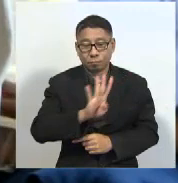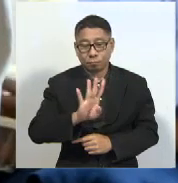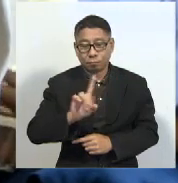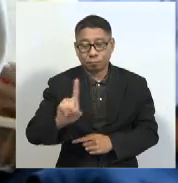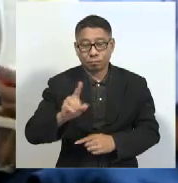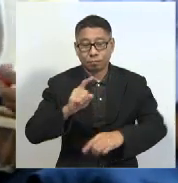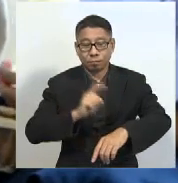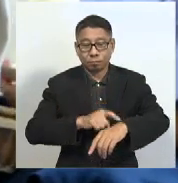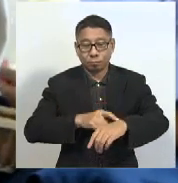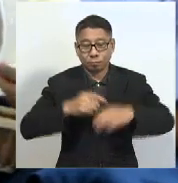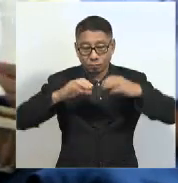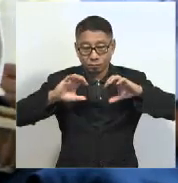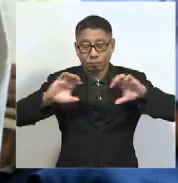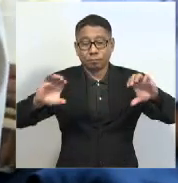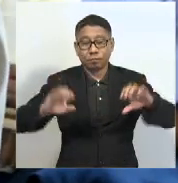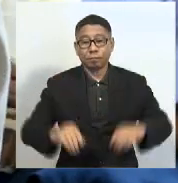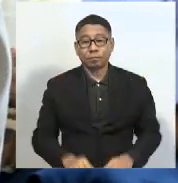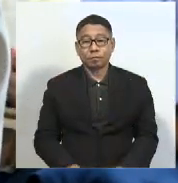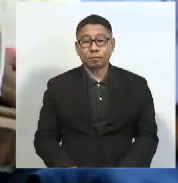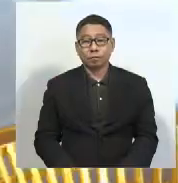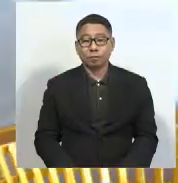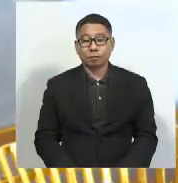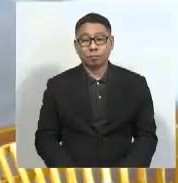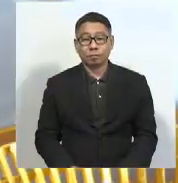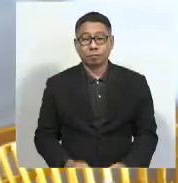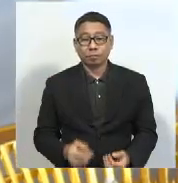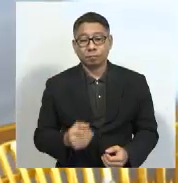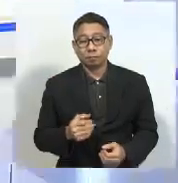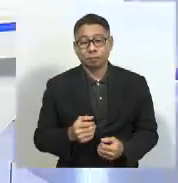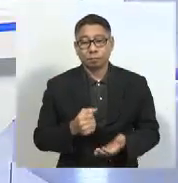032-319-841ในวันและเวลาราชการค่ะ อุดหนุนน้องๆได้นะคะ